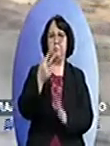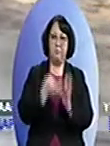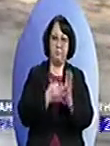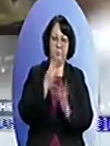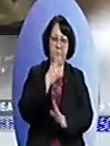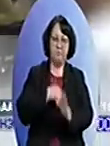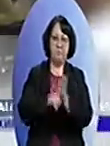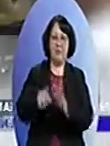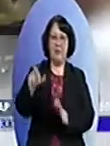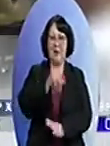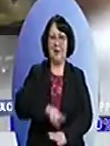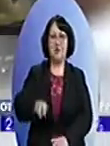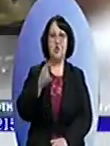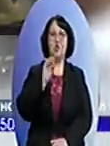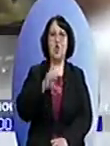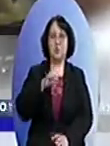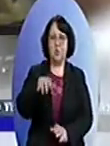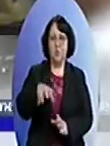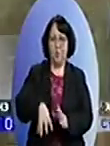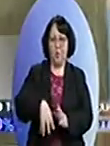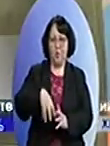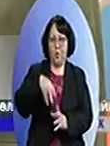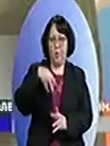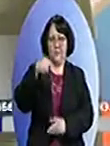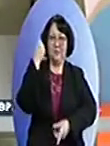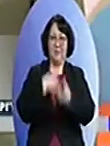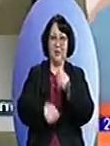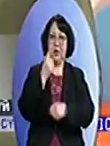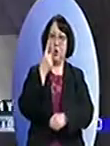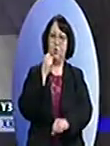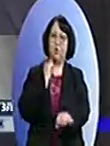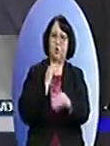эхлэн газрын тос ихээр олборлож улмаар